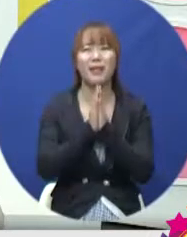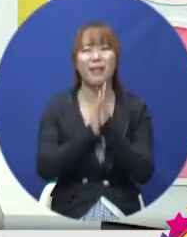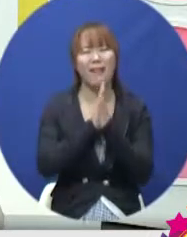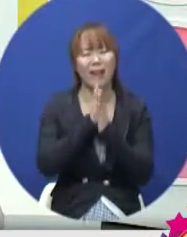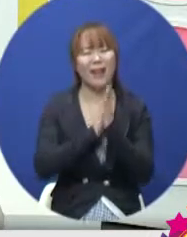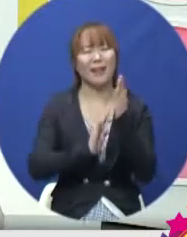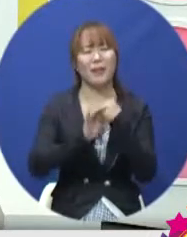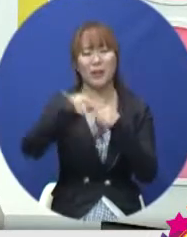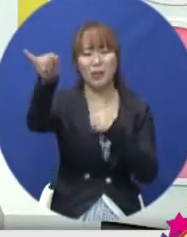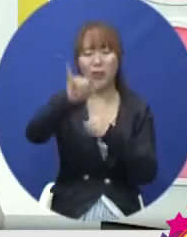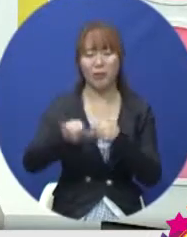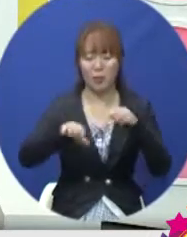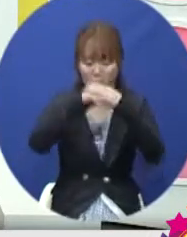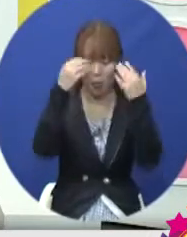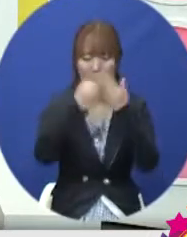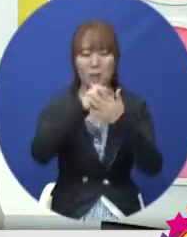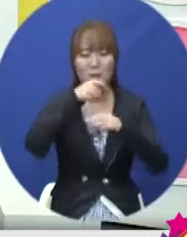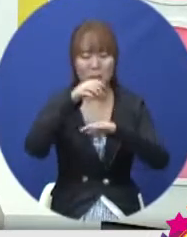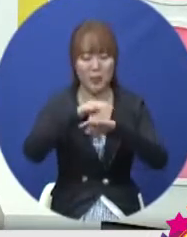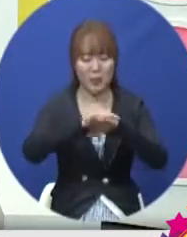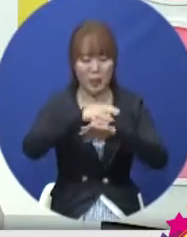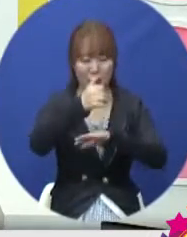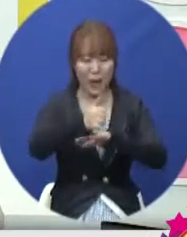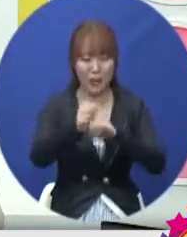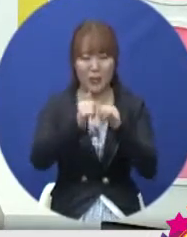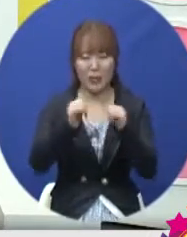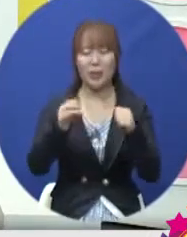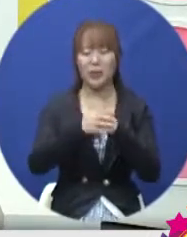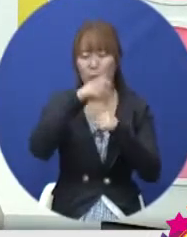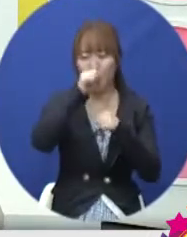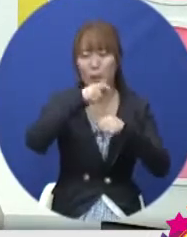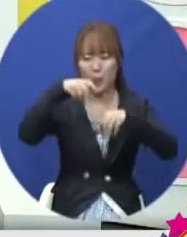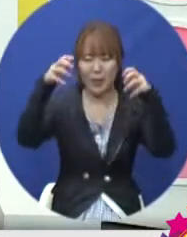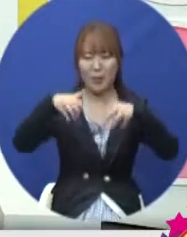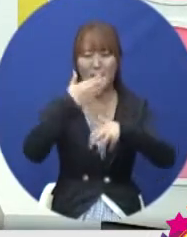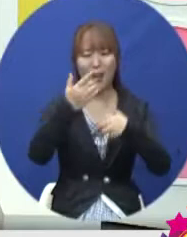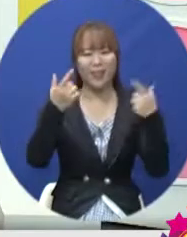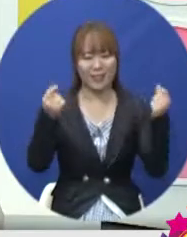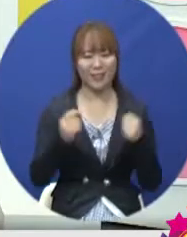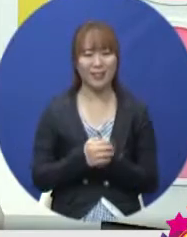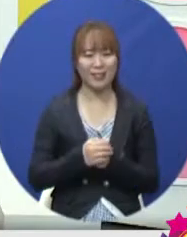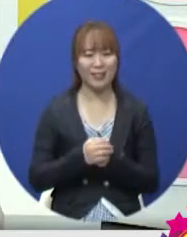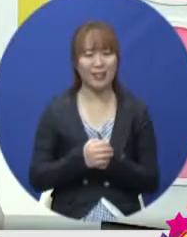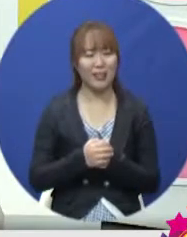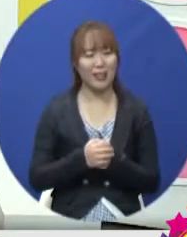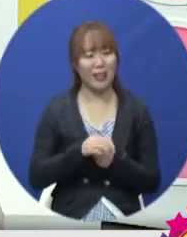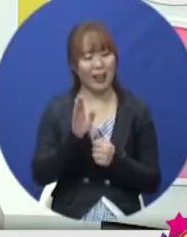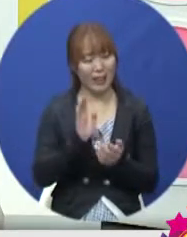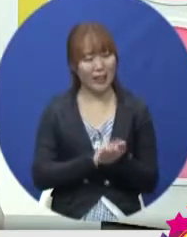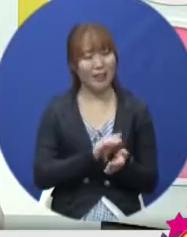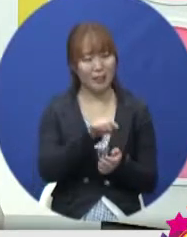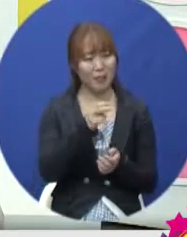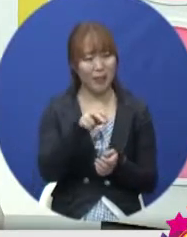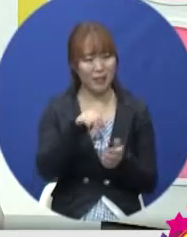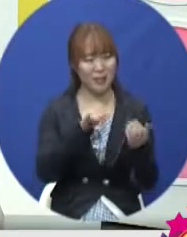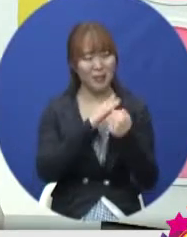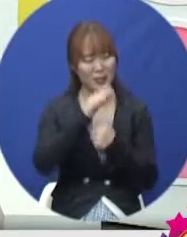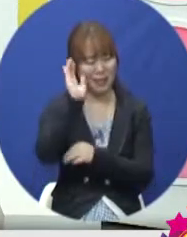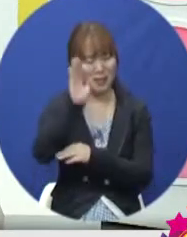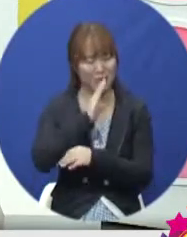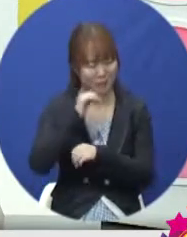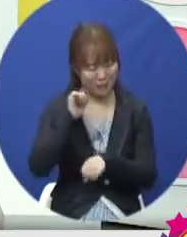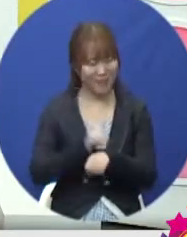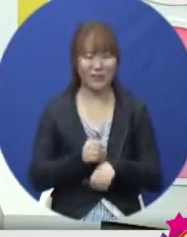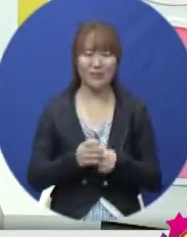빌면은 네. 전국에 또 농사 짓는 분들한테 이렇게 또 좋은 담비가 내리지 않을까 싶습니다. 아이고 우리 함영기 씨는 그냥 사이를